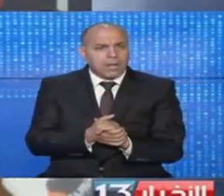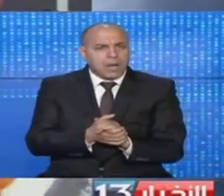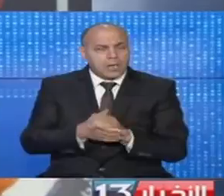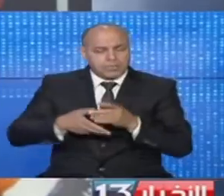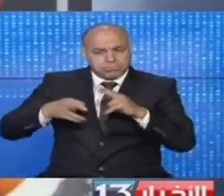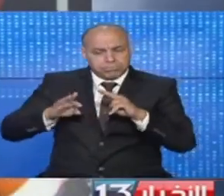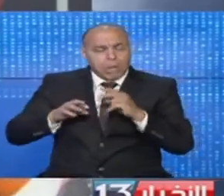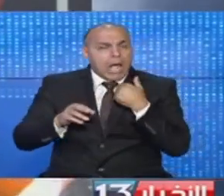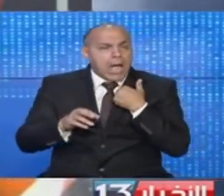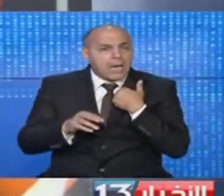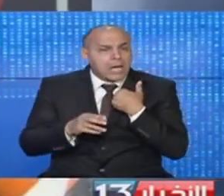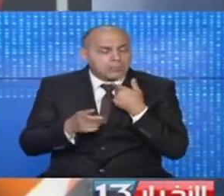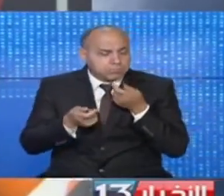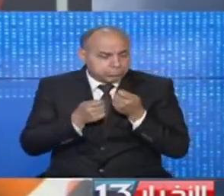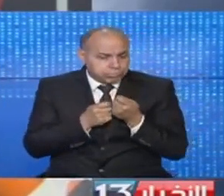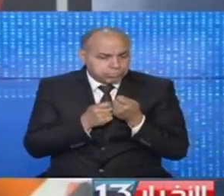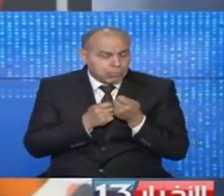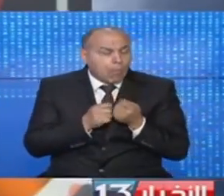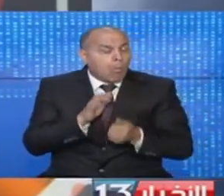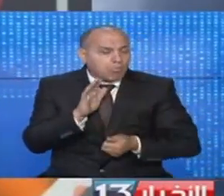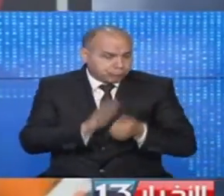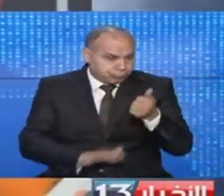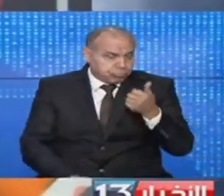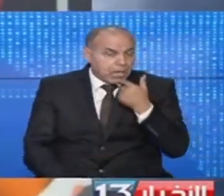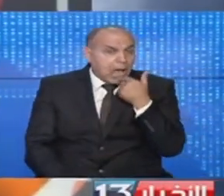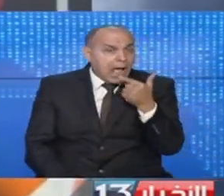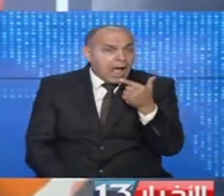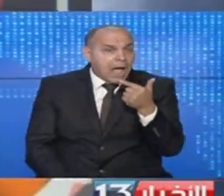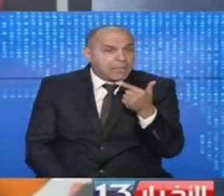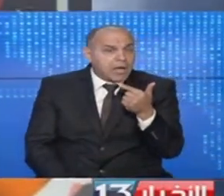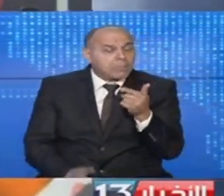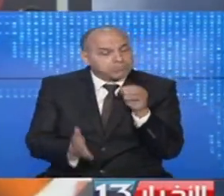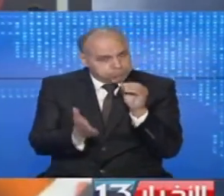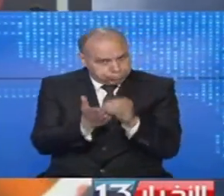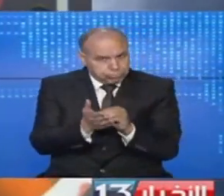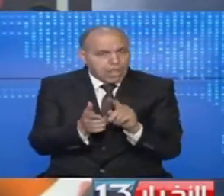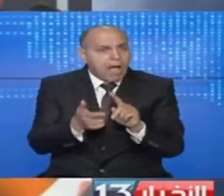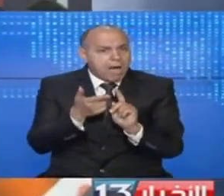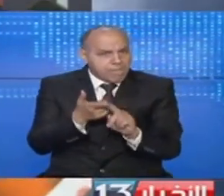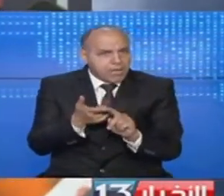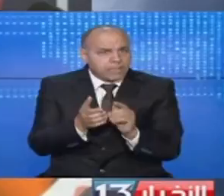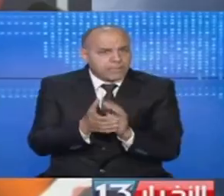المعرف الوحيد خذا معناها انيلون اكستراوردينير بار لو فيت كو حاطين عليه